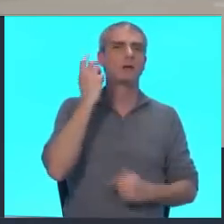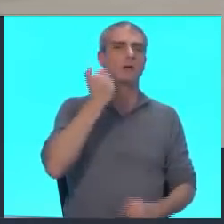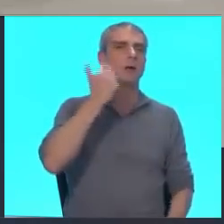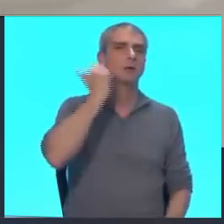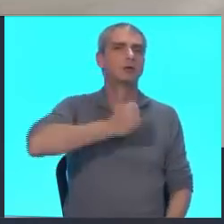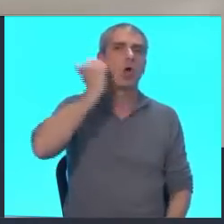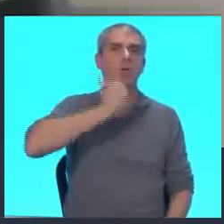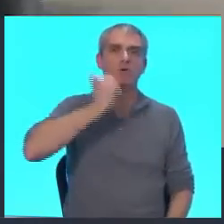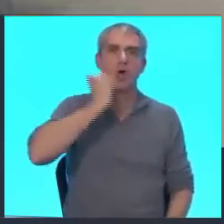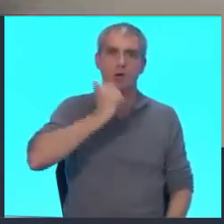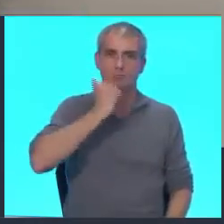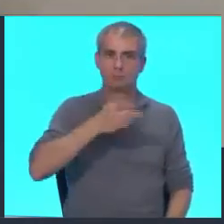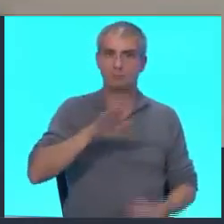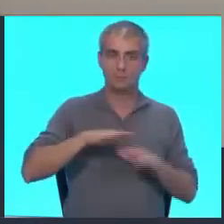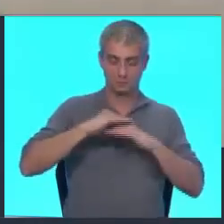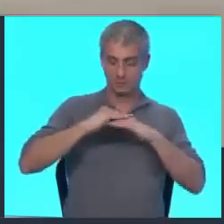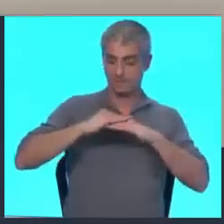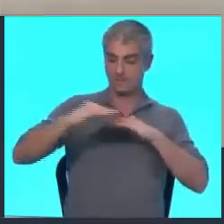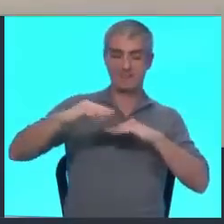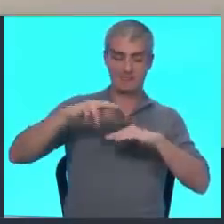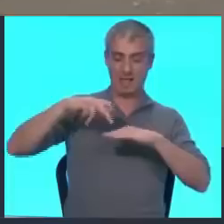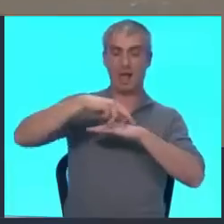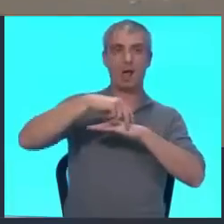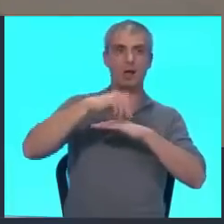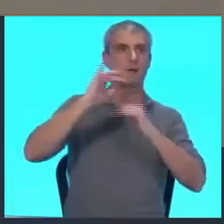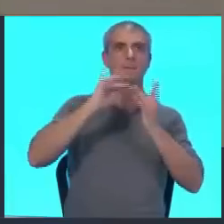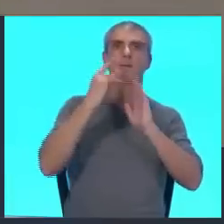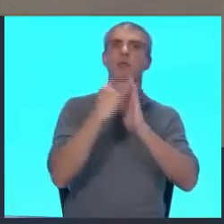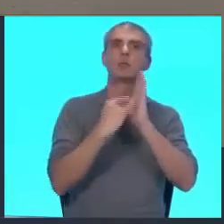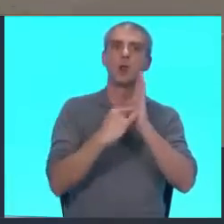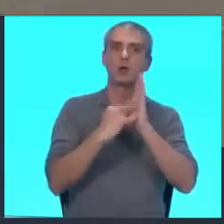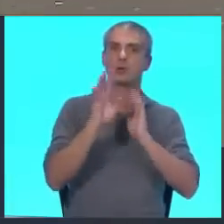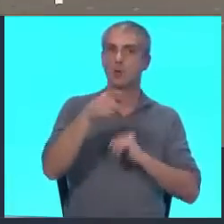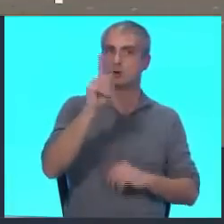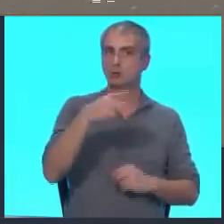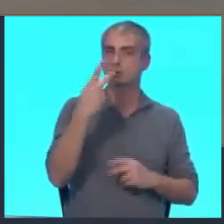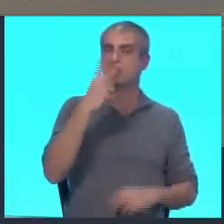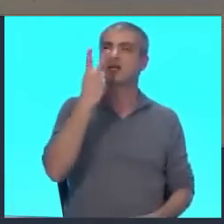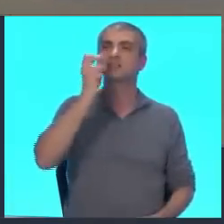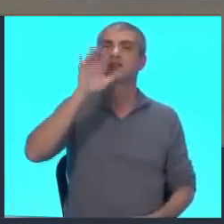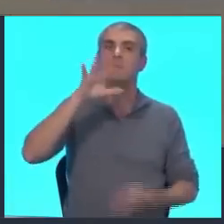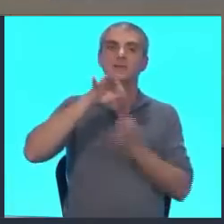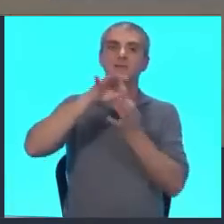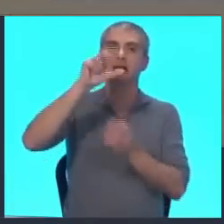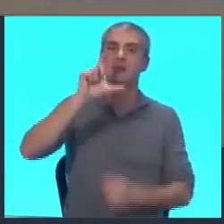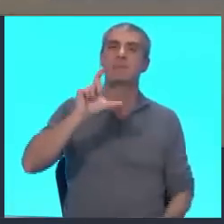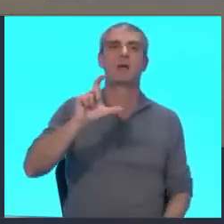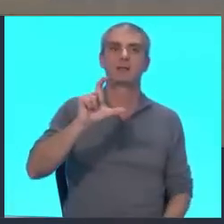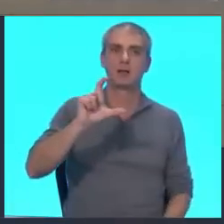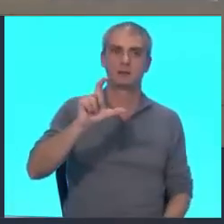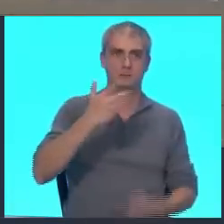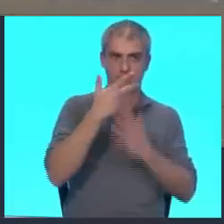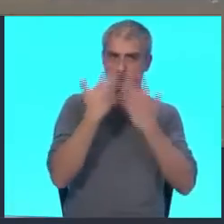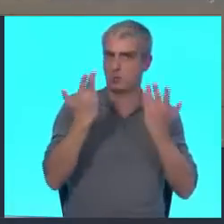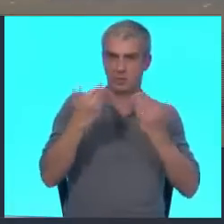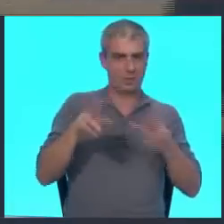יומיומי. גובה המדרכות הוא בניגוד לחוק. פה יש לך למעלה מ-25 סנטימטר, ברור שנכה